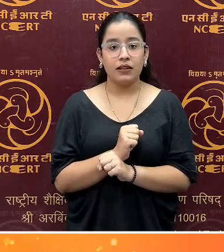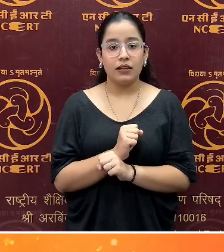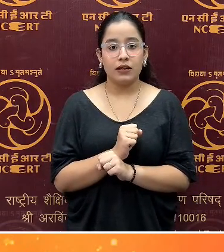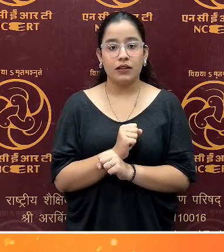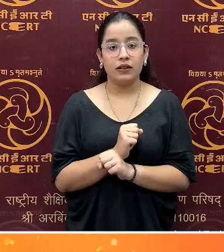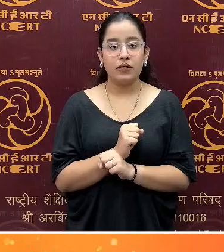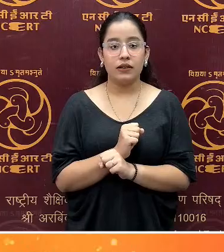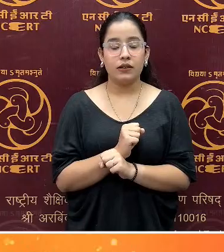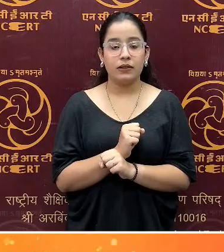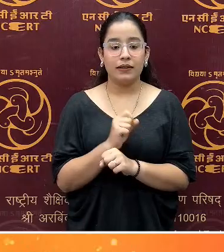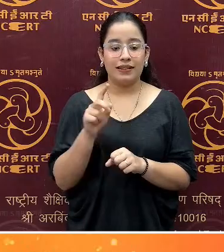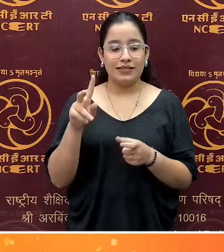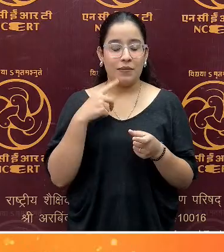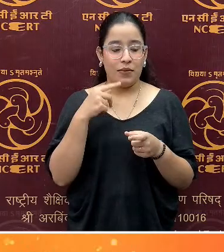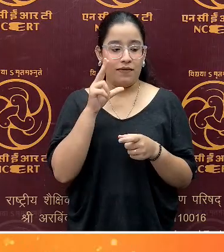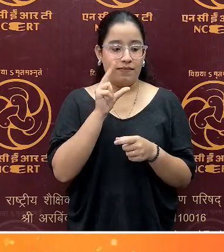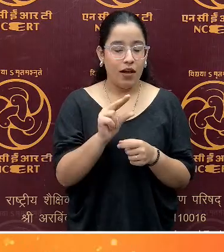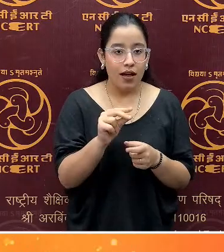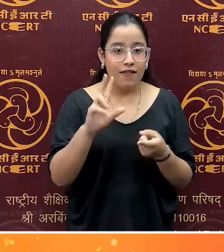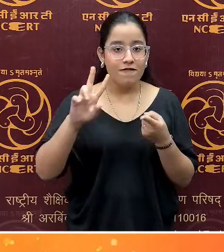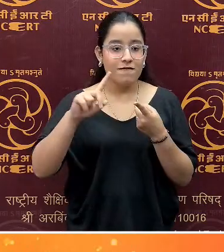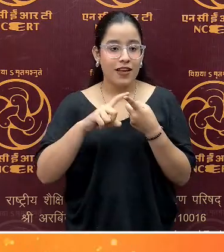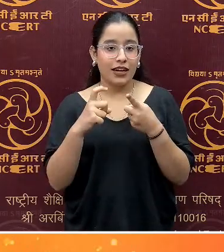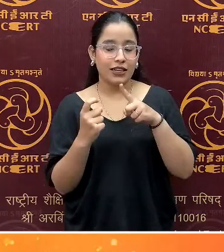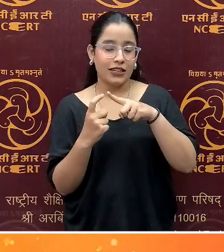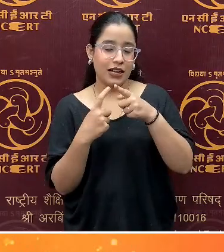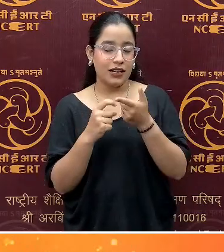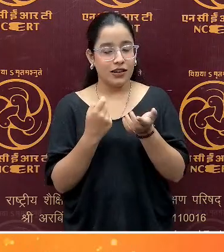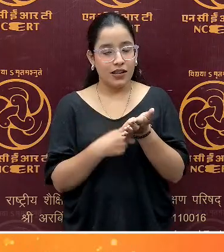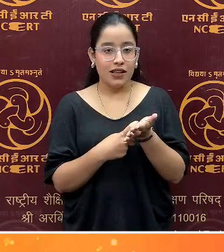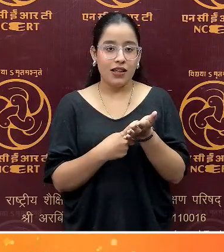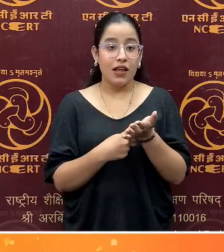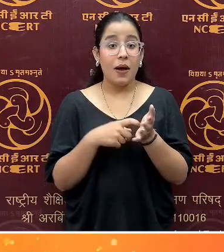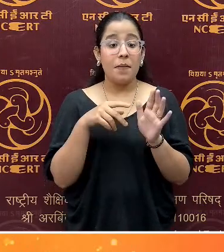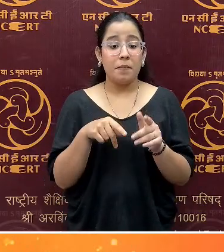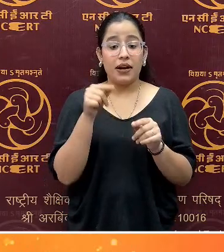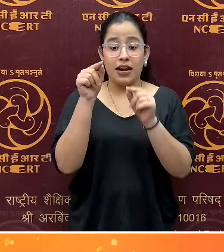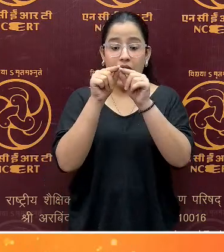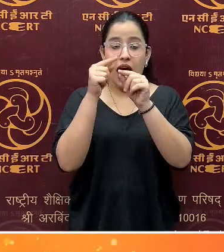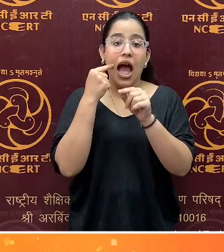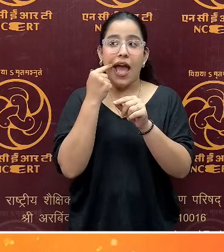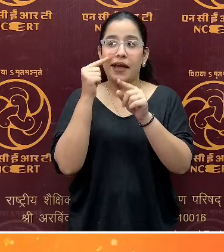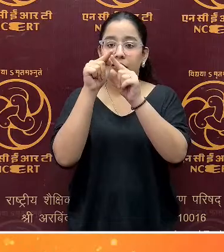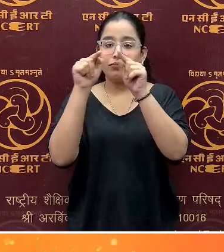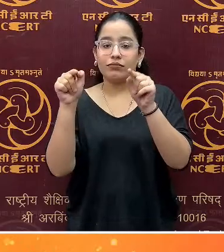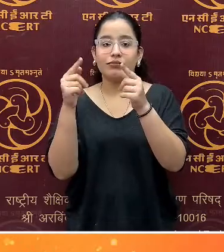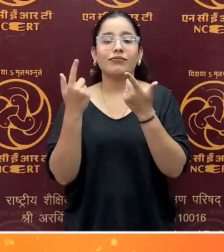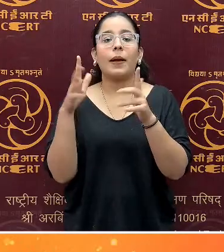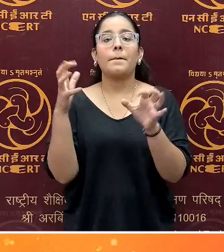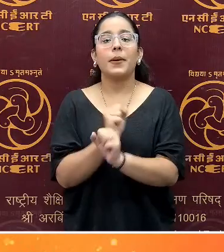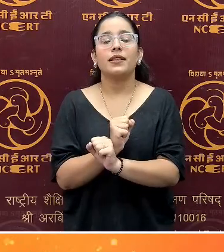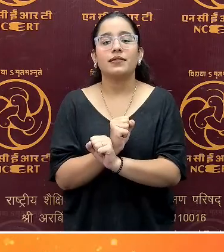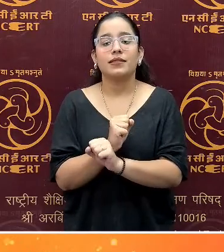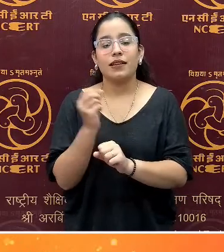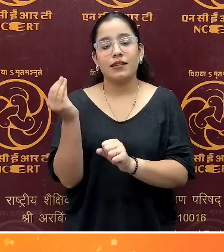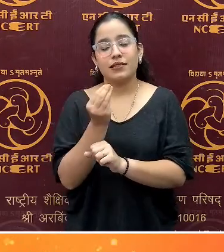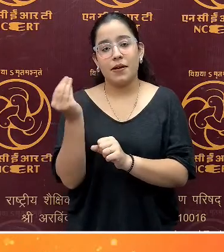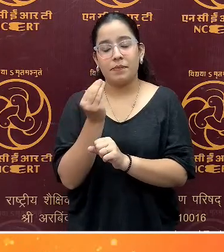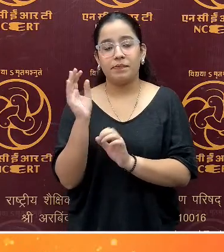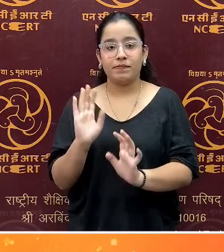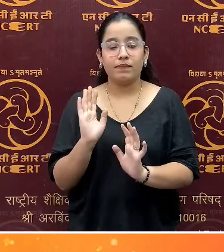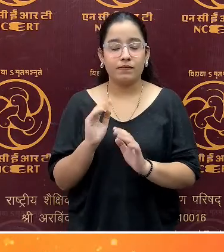say, we just say it as xi, yj and all. उससे क्या है? We keep in mind कि I is an ordinary number I. It's not, it's a unit vector